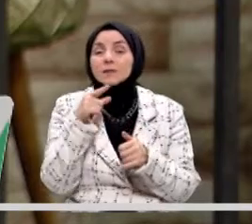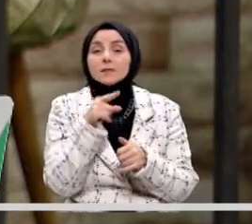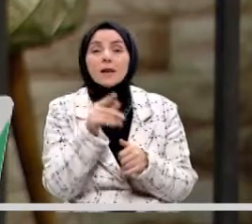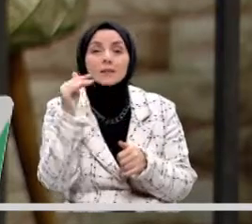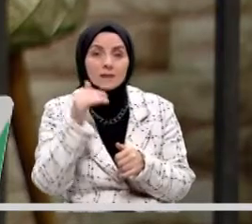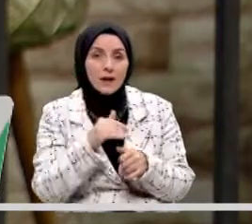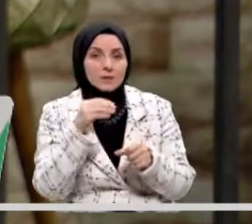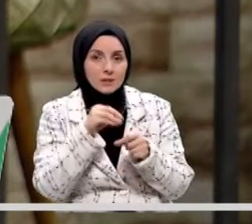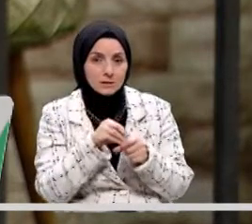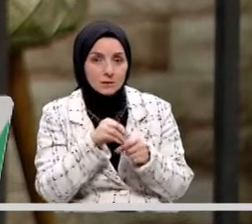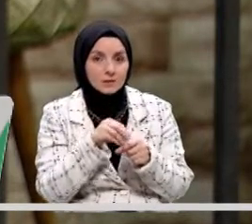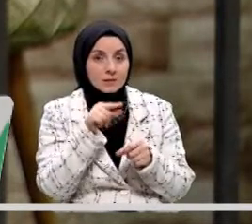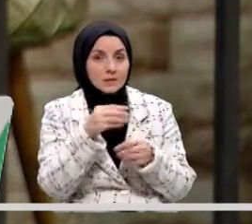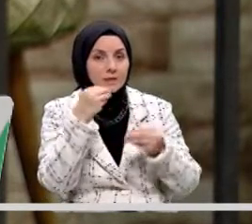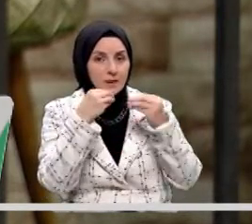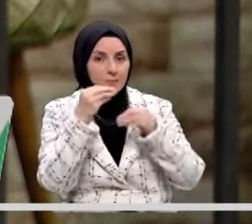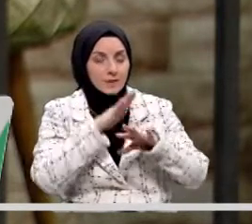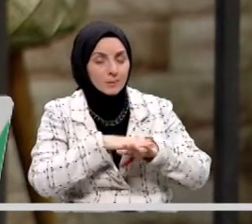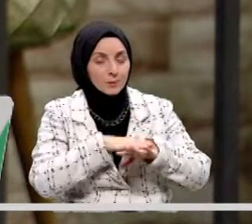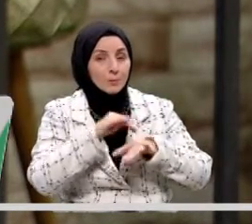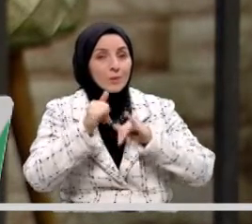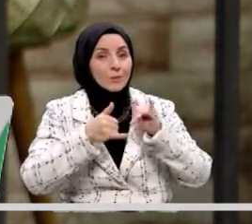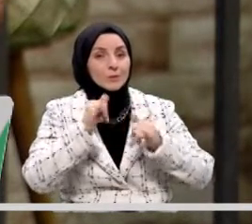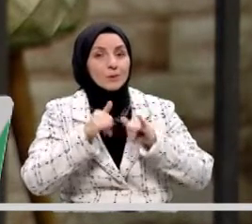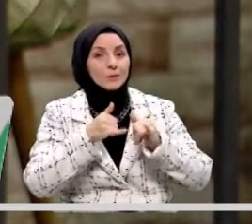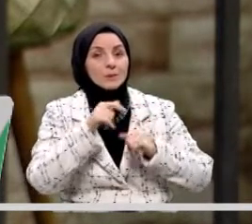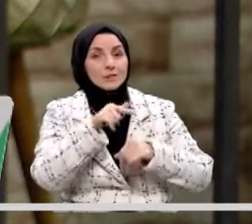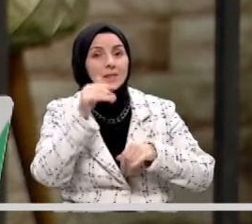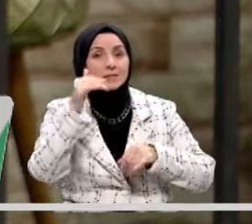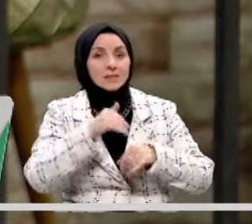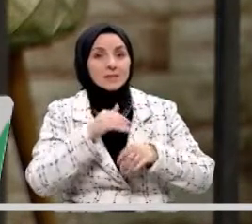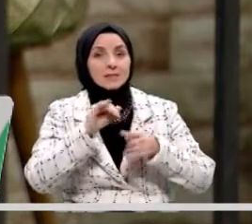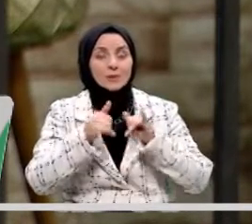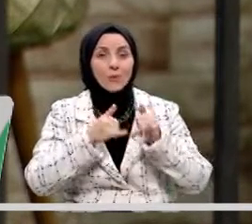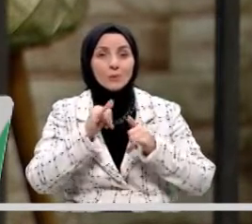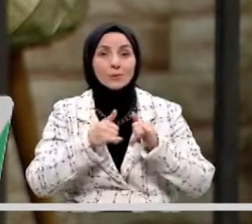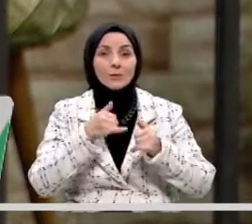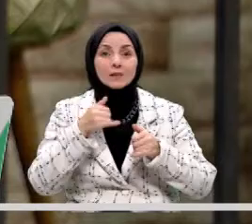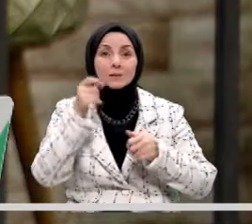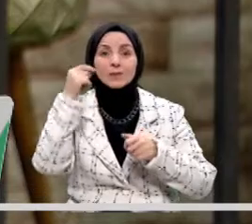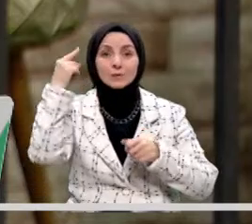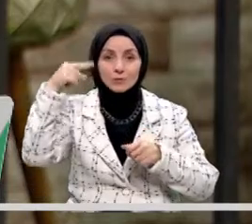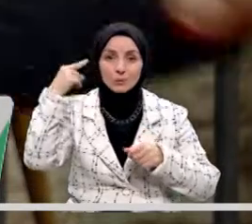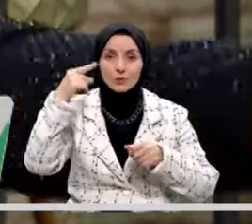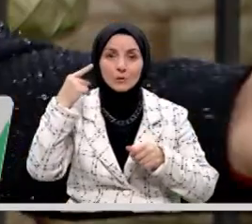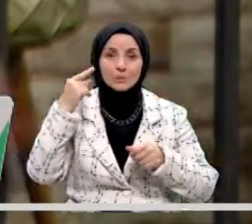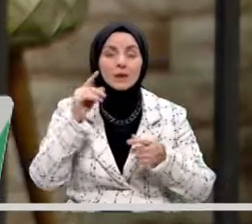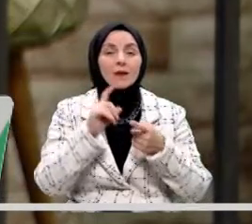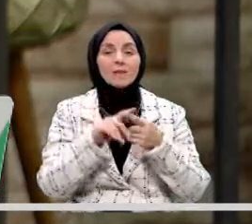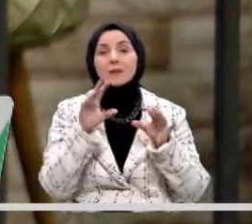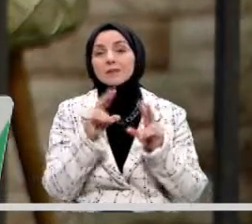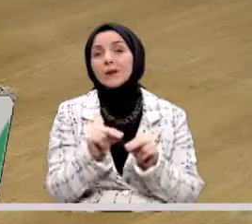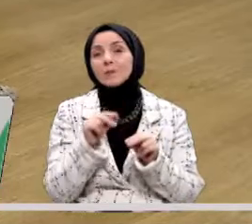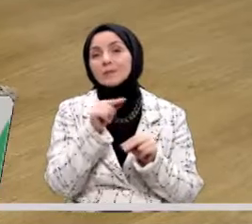geldikten sonra onunla ben biraz oyun oynayayım ders yapayım diye tam Sen kapıdan gireceğin zaman Özlem duyduğumu açıyorum sen geliyorsun